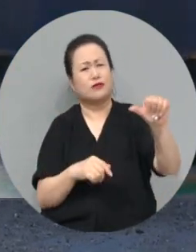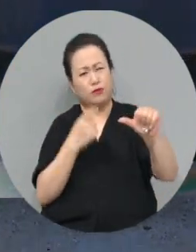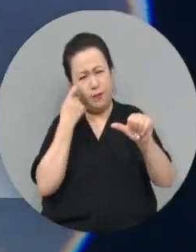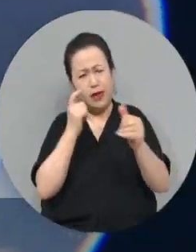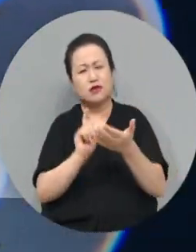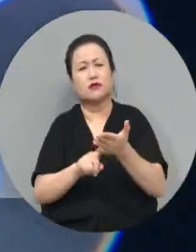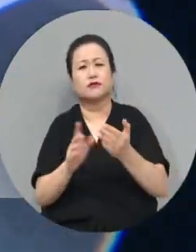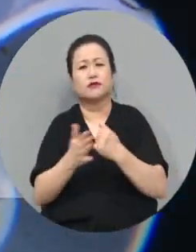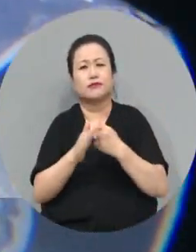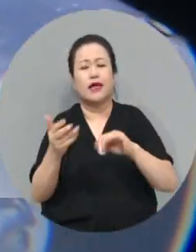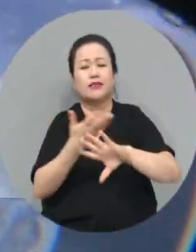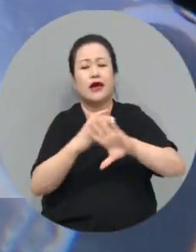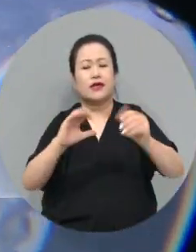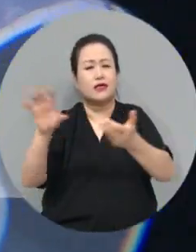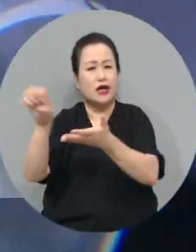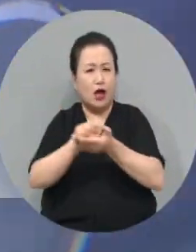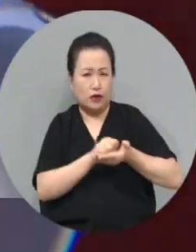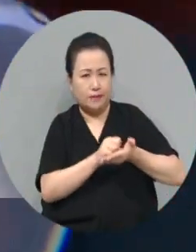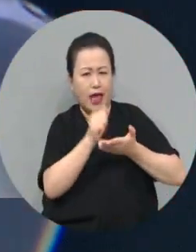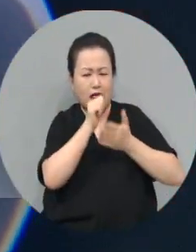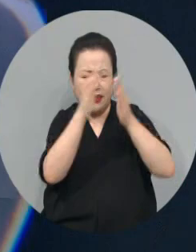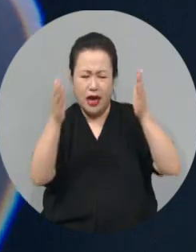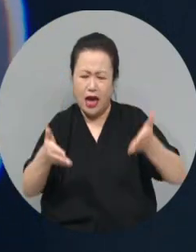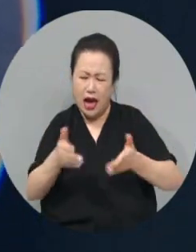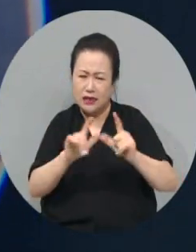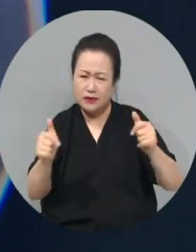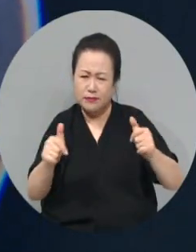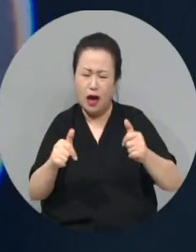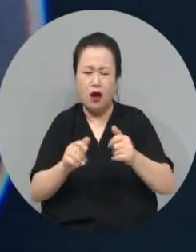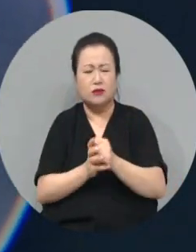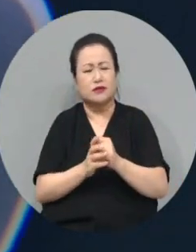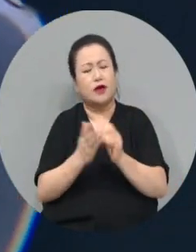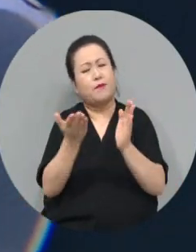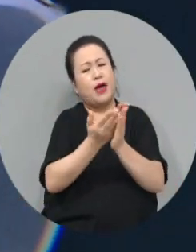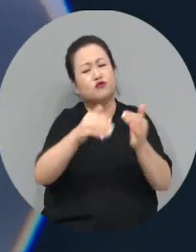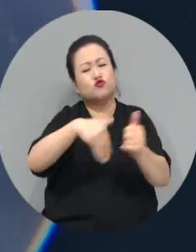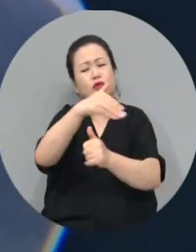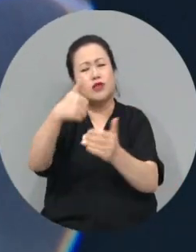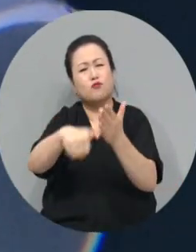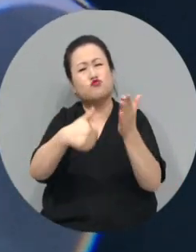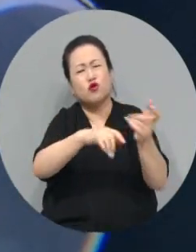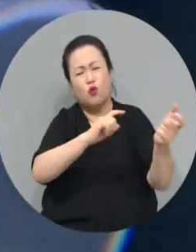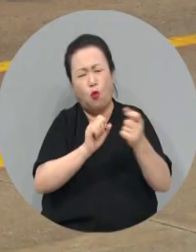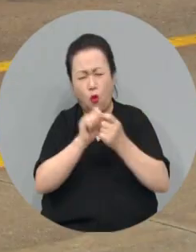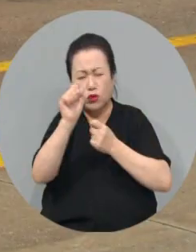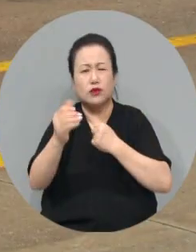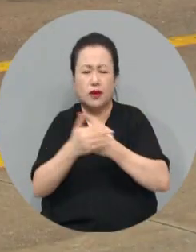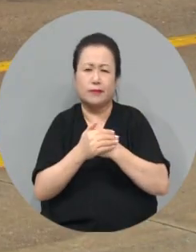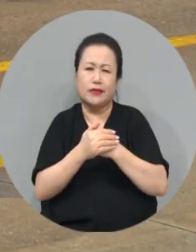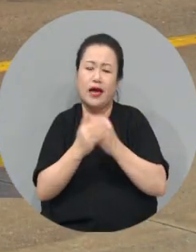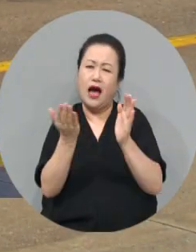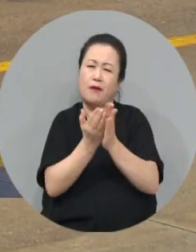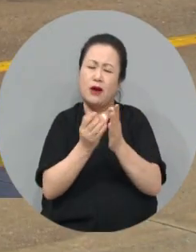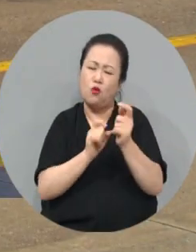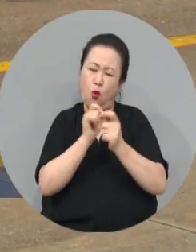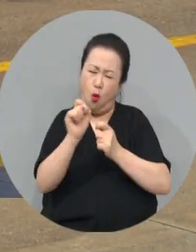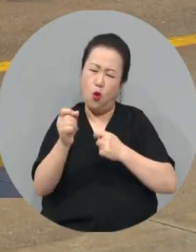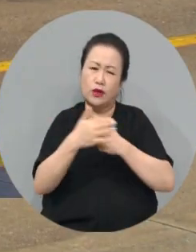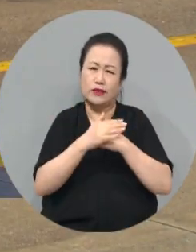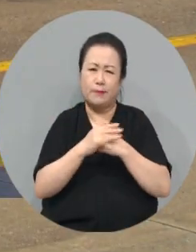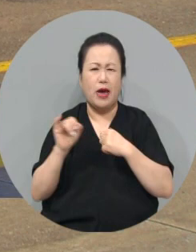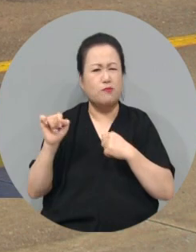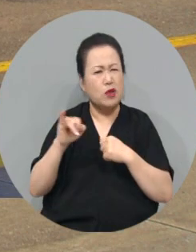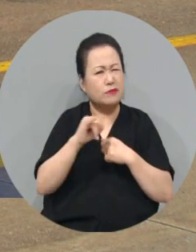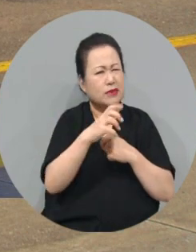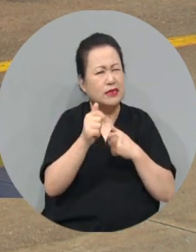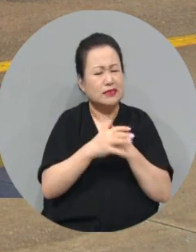번째입니다. 해외에서 유입된 컨테이너나 항만 노후화 등이 원인으로 꼽힙니다. 항만 노화에 따른 이제 그 유해